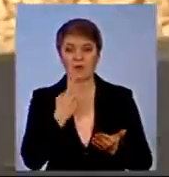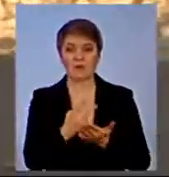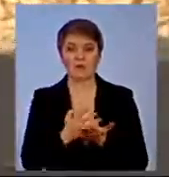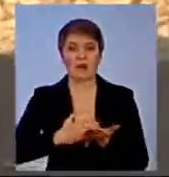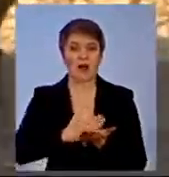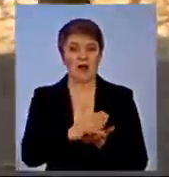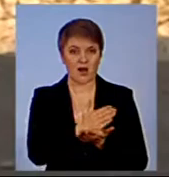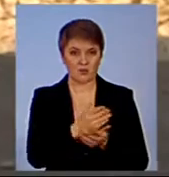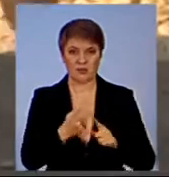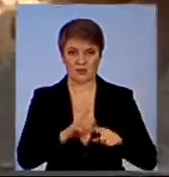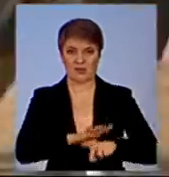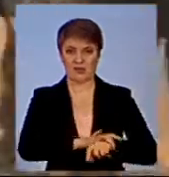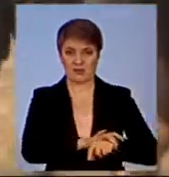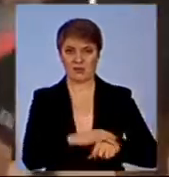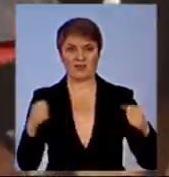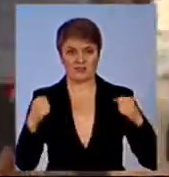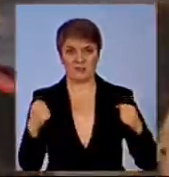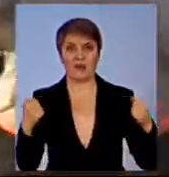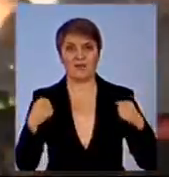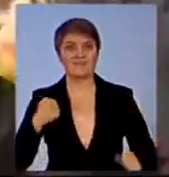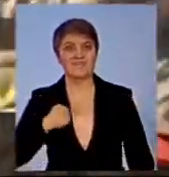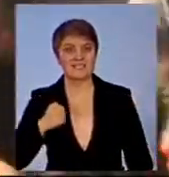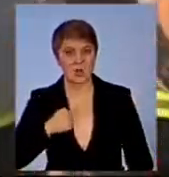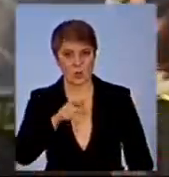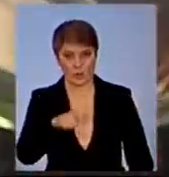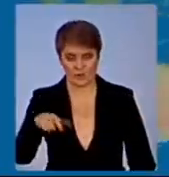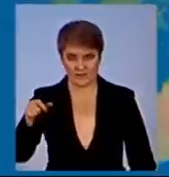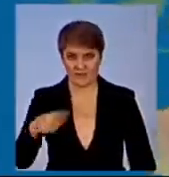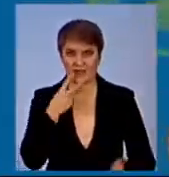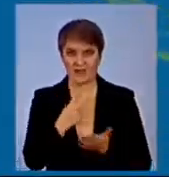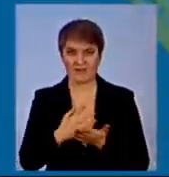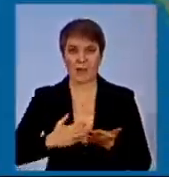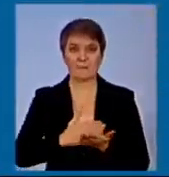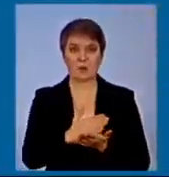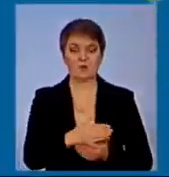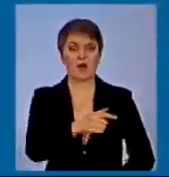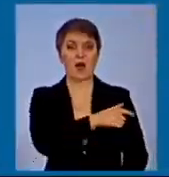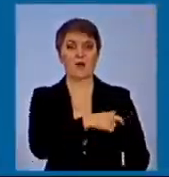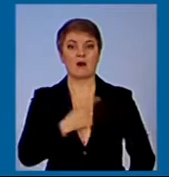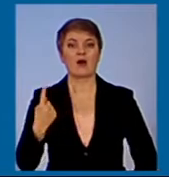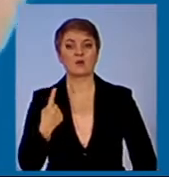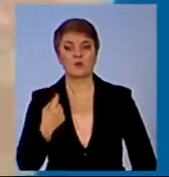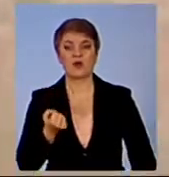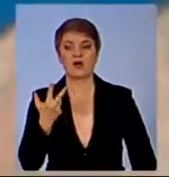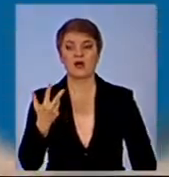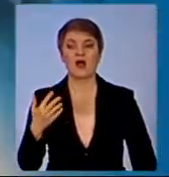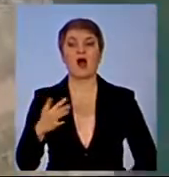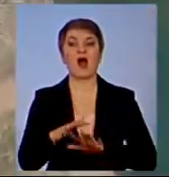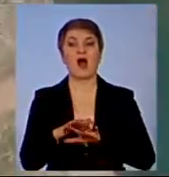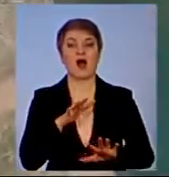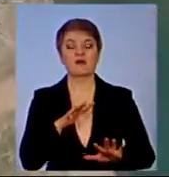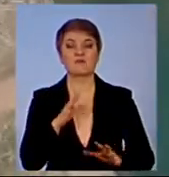які носили в тому числі і військові. Як пише «Вашингтон-Пост», на ній видно маршрути патрулів кількох армій світу, зокрема